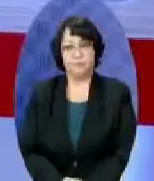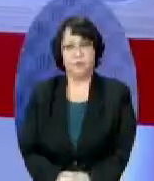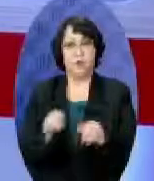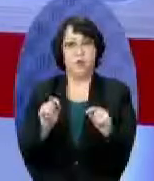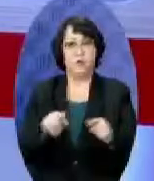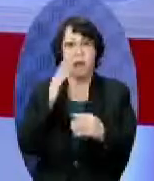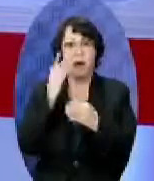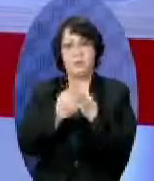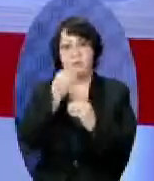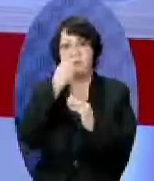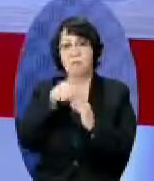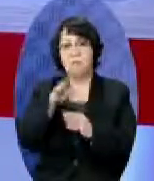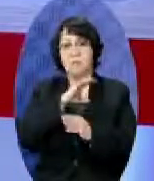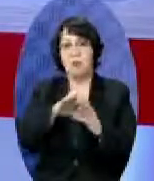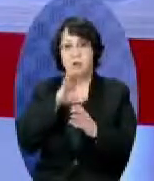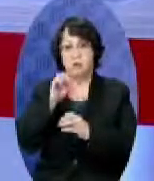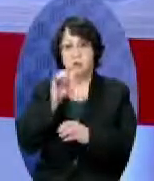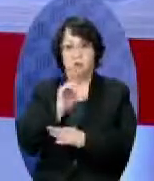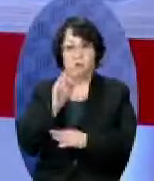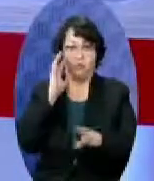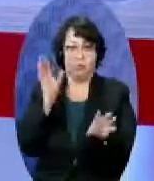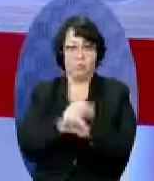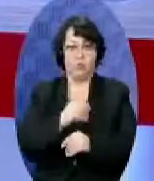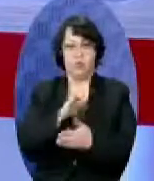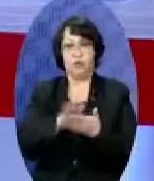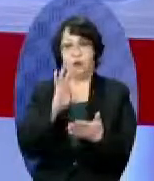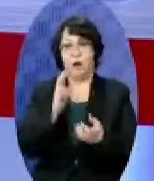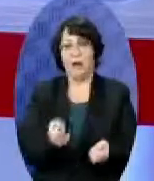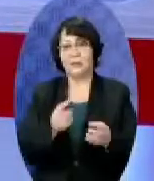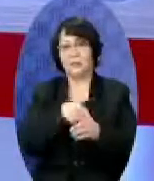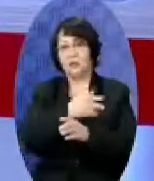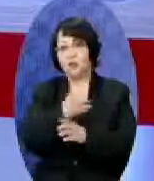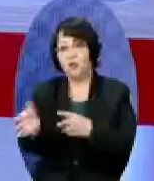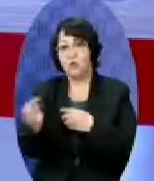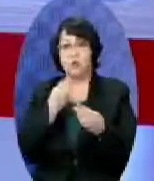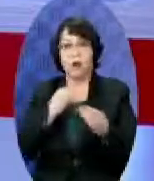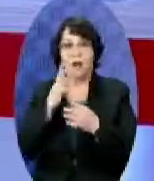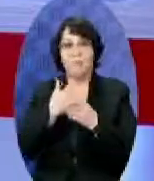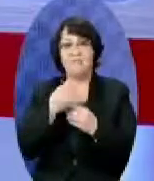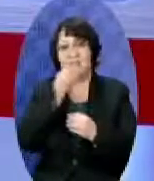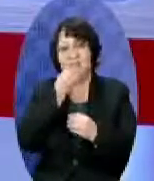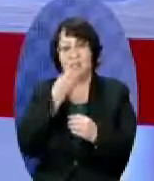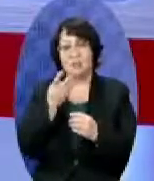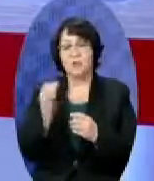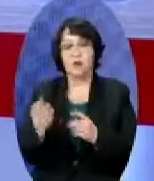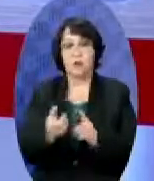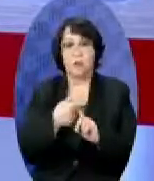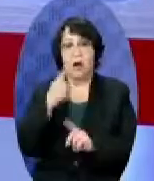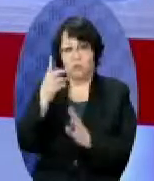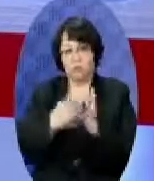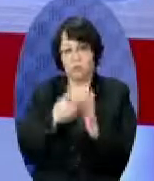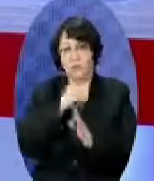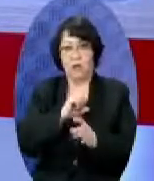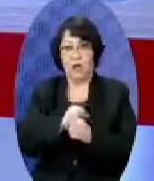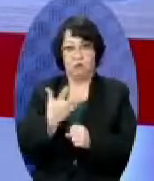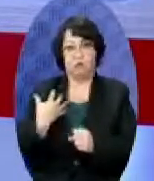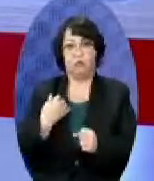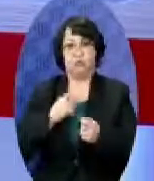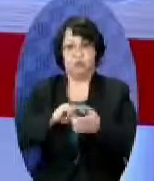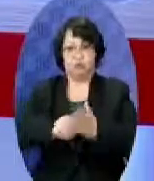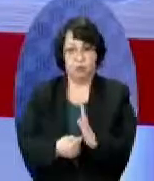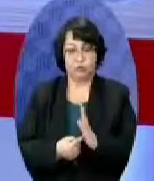Өнөөдөр авилгатай тэмцэх олон улсын өдөр тохиож байна. Онгарсаар шүүхээс авилгын гэмт хэрэгт холбогдсон 19 албан тушаалтнд хариуцлага тооцсон байна. Хариуцлага